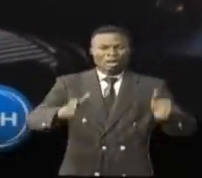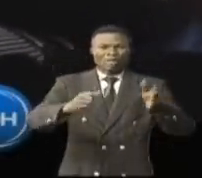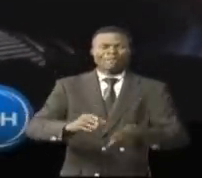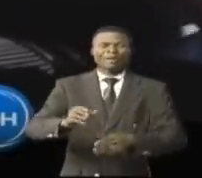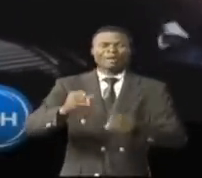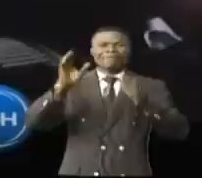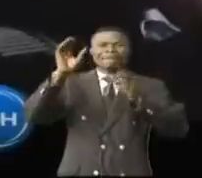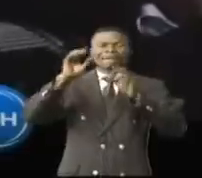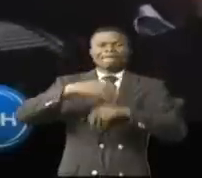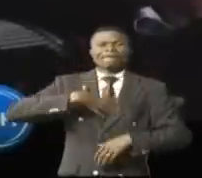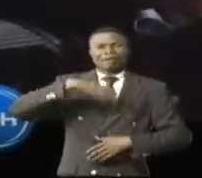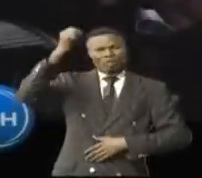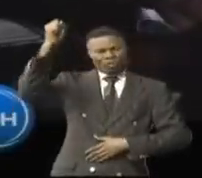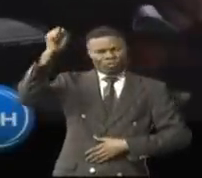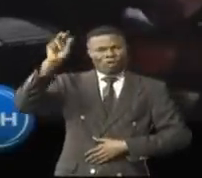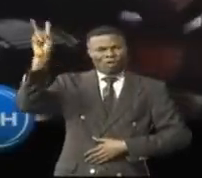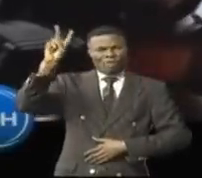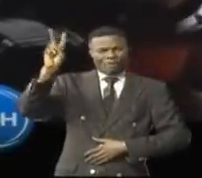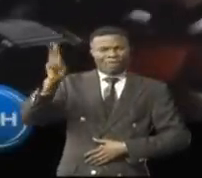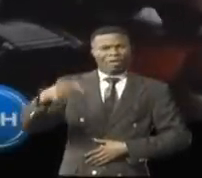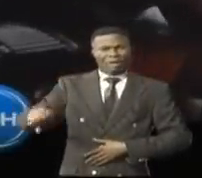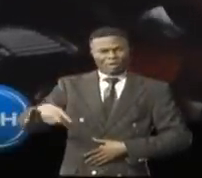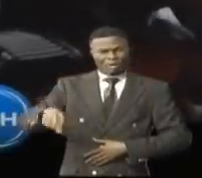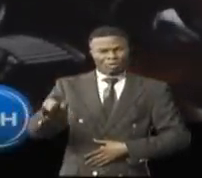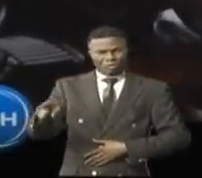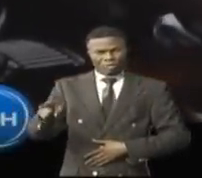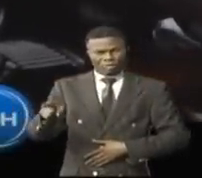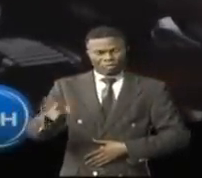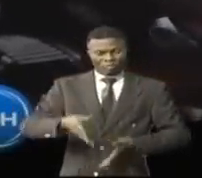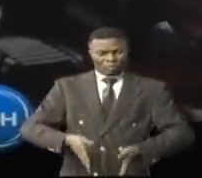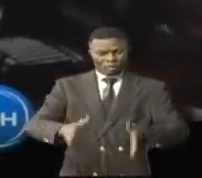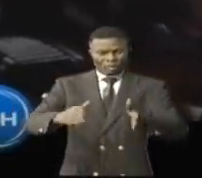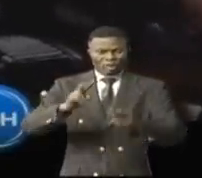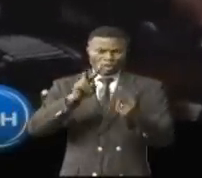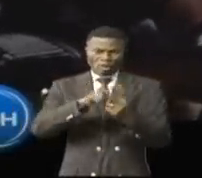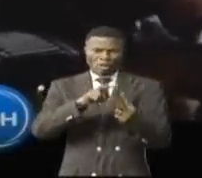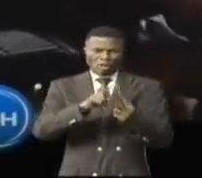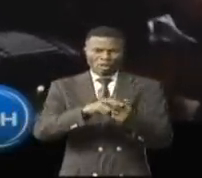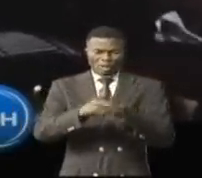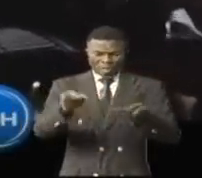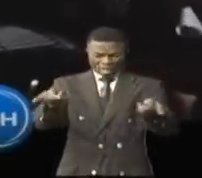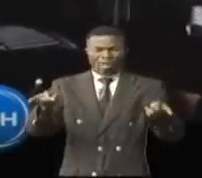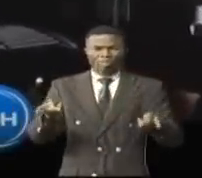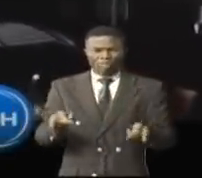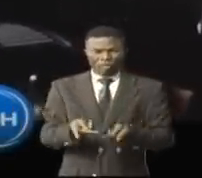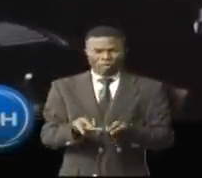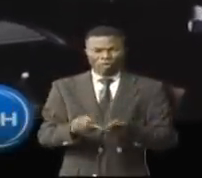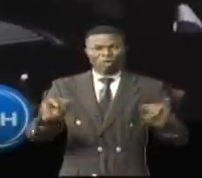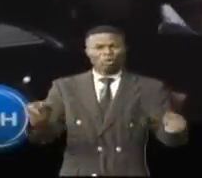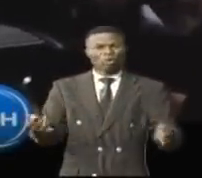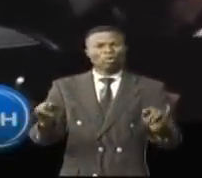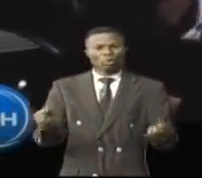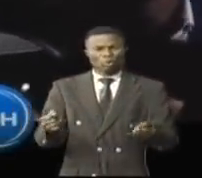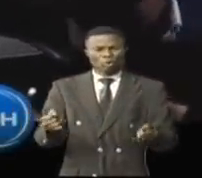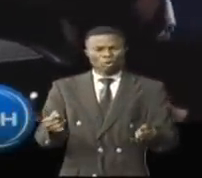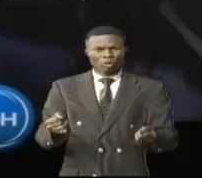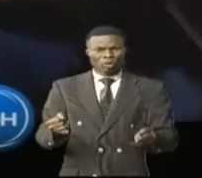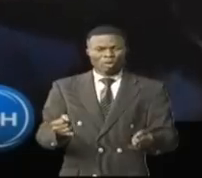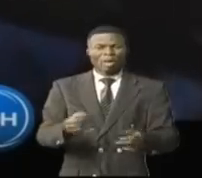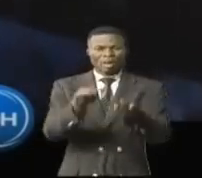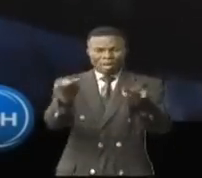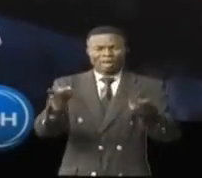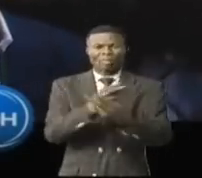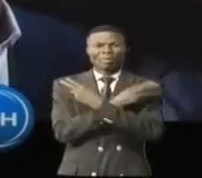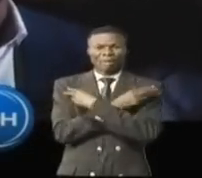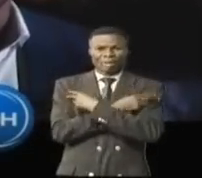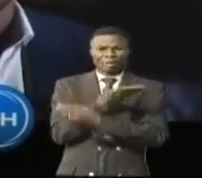Victoire. Et à côté du canal, nous avons réservé un espace de jeu, un air de repos. Nous